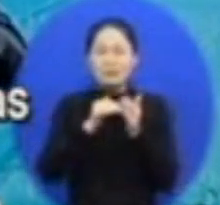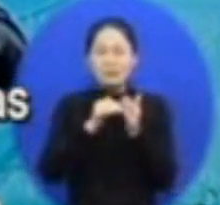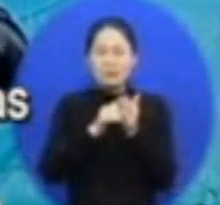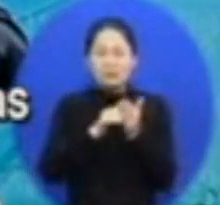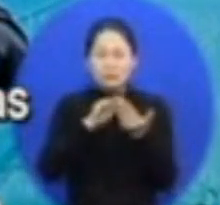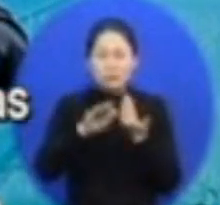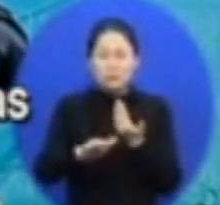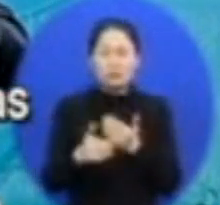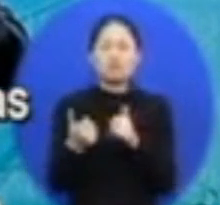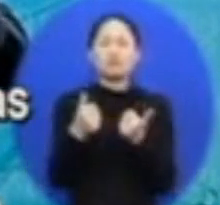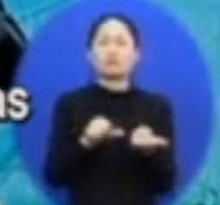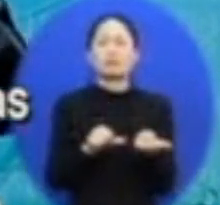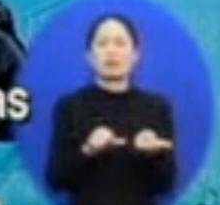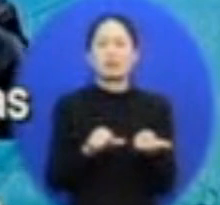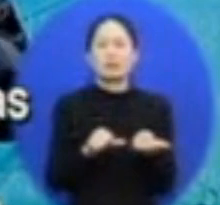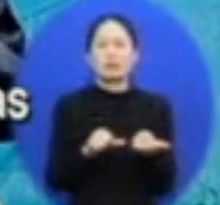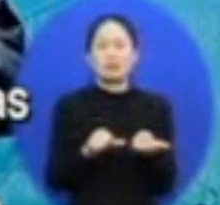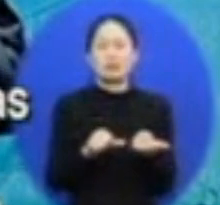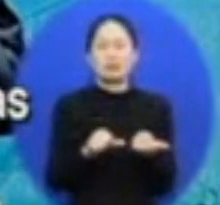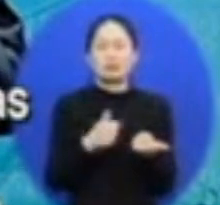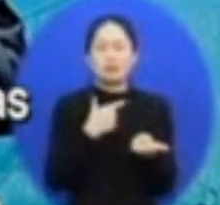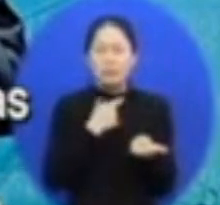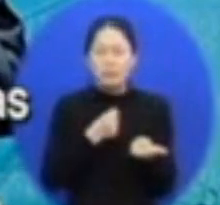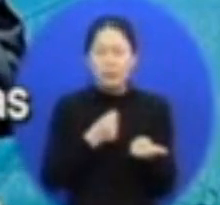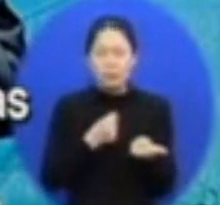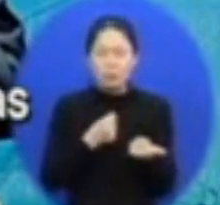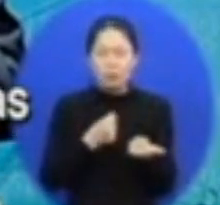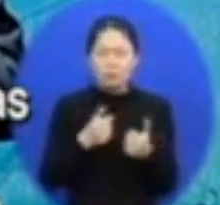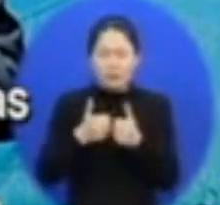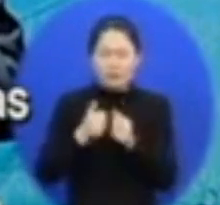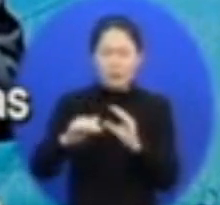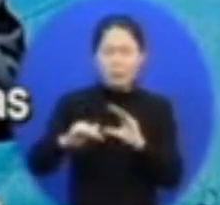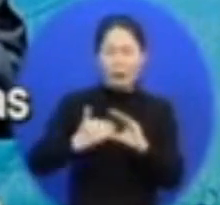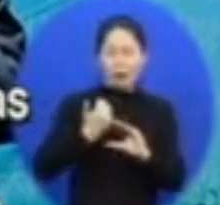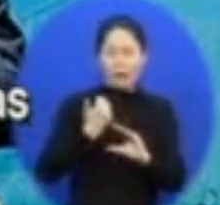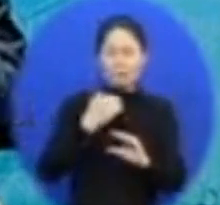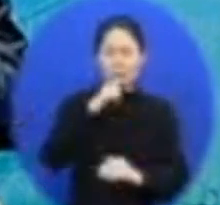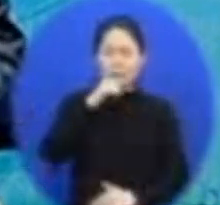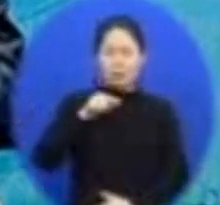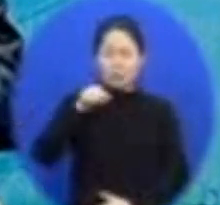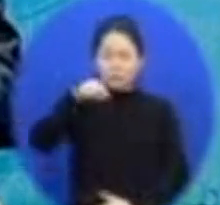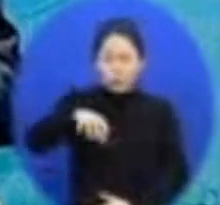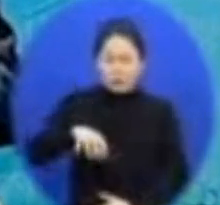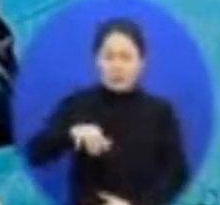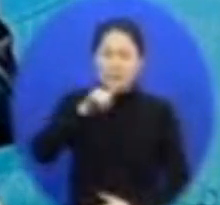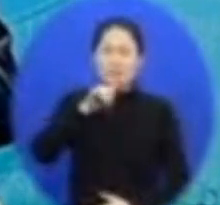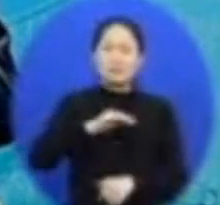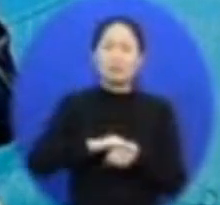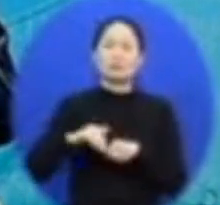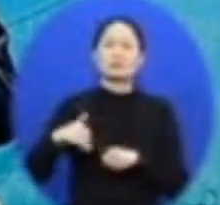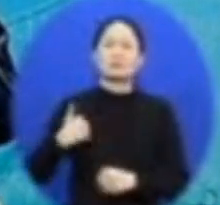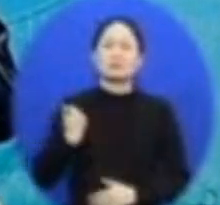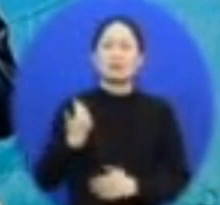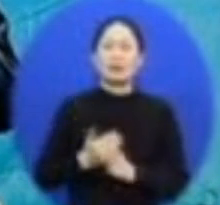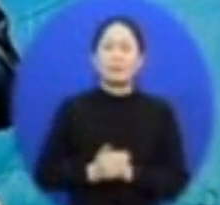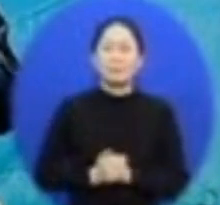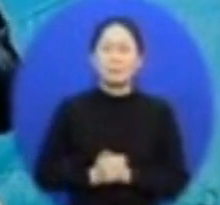죽겠다고 그렇게 상담 메일을 보낸 사람이 있었습니다 혹시 이자리에 와 있는지 모르겠어요